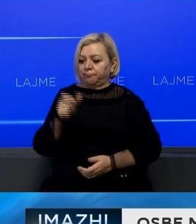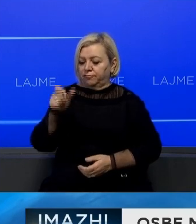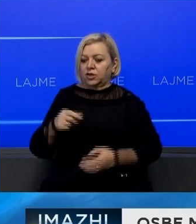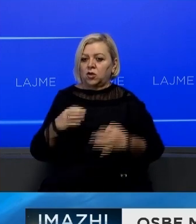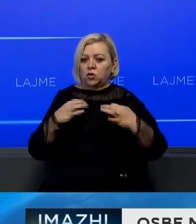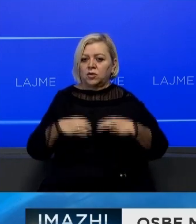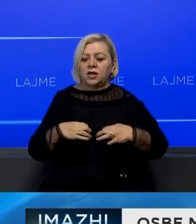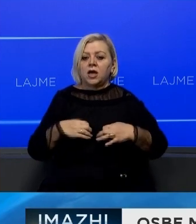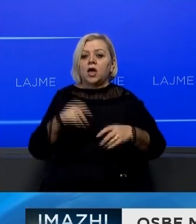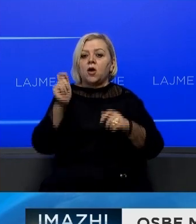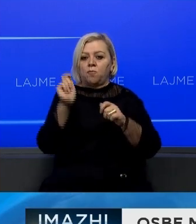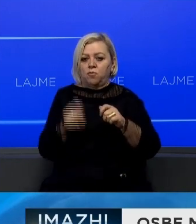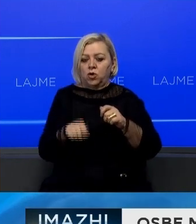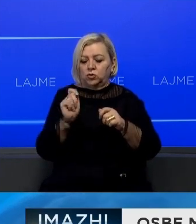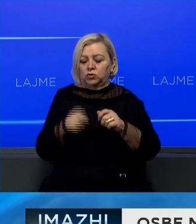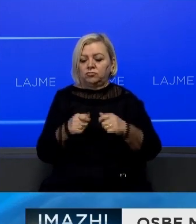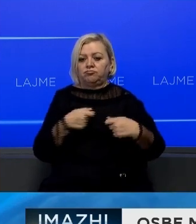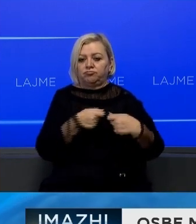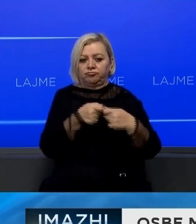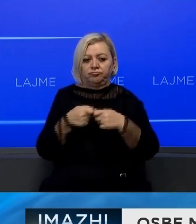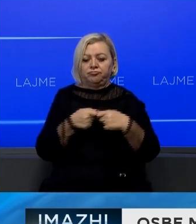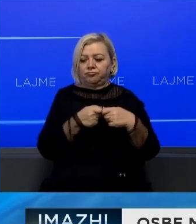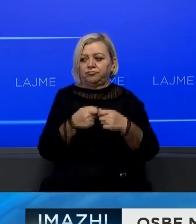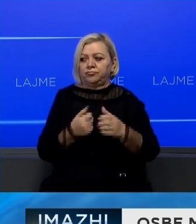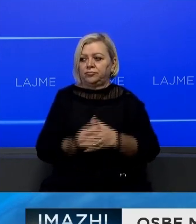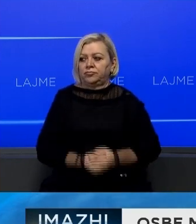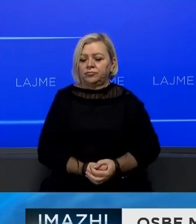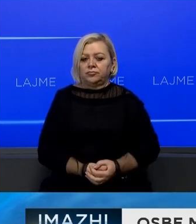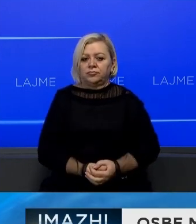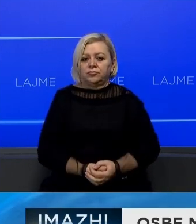edhe të bordit të asociacionit